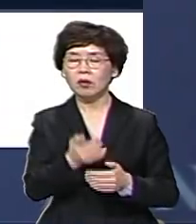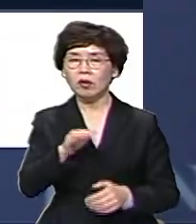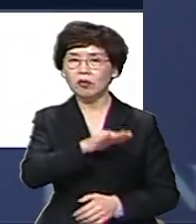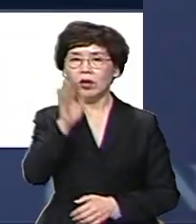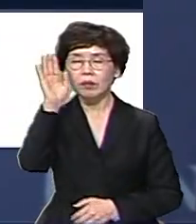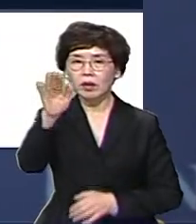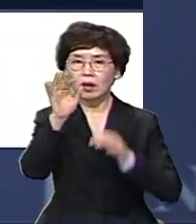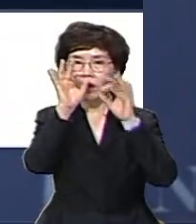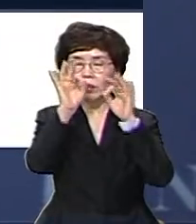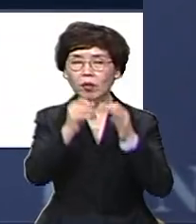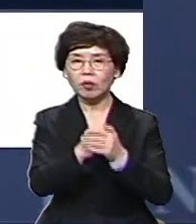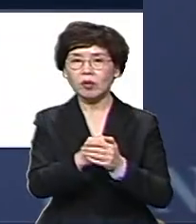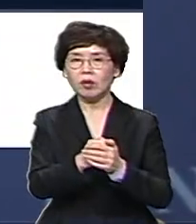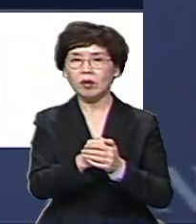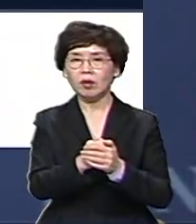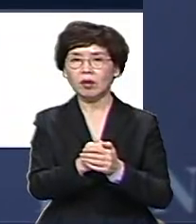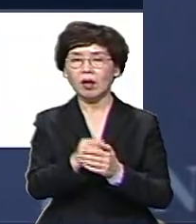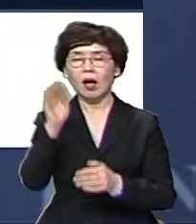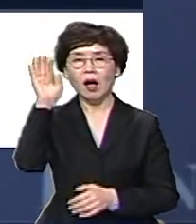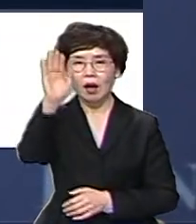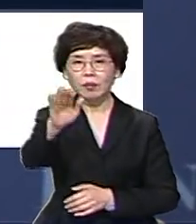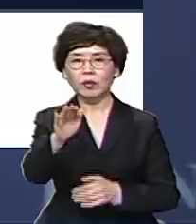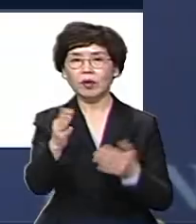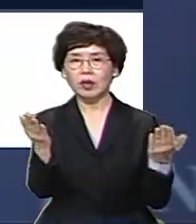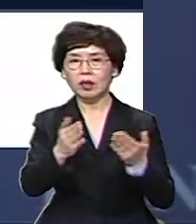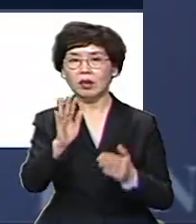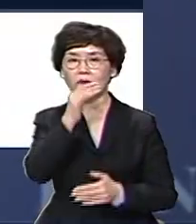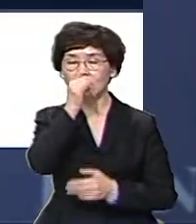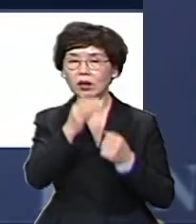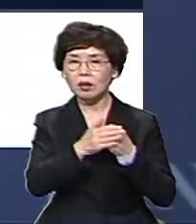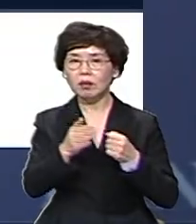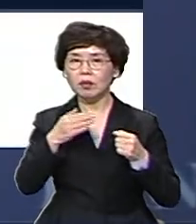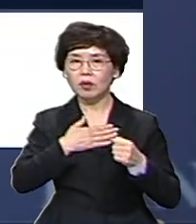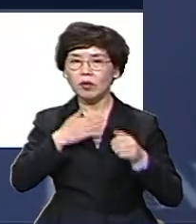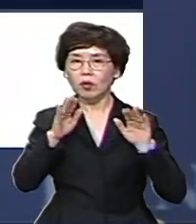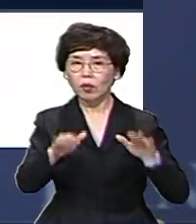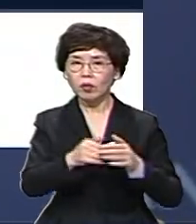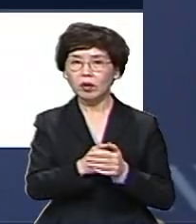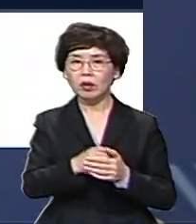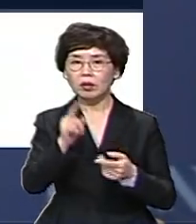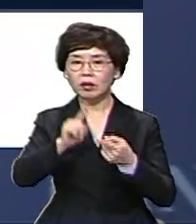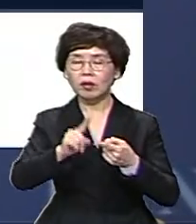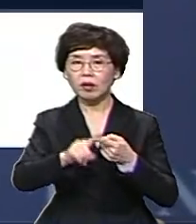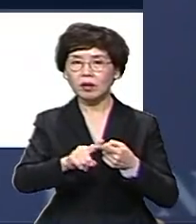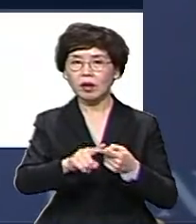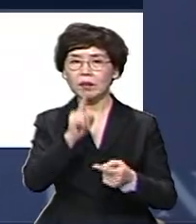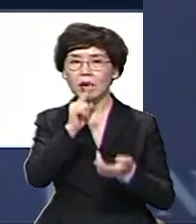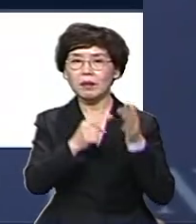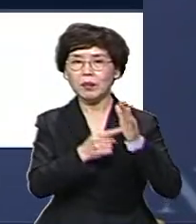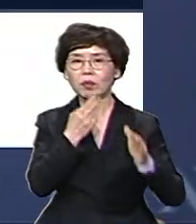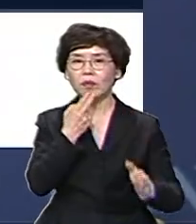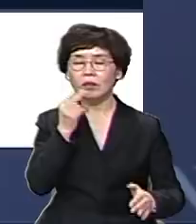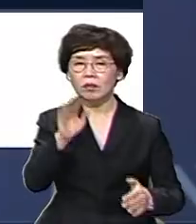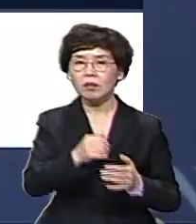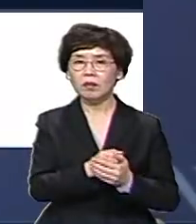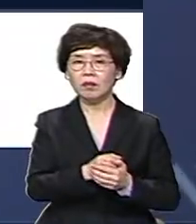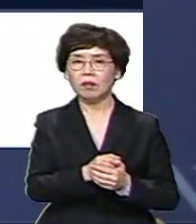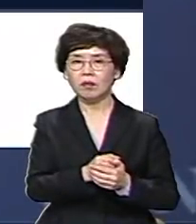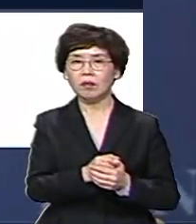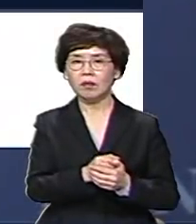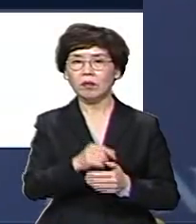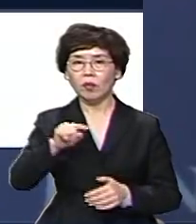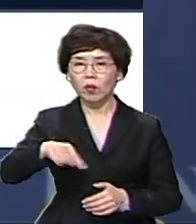있었던 것 아닙니까? 어떤 사람들은 거기에 대해서 얘기를 하고 어떤 분들은 또 부인을 하는데 그렇지만은 우리가 미래를 보는 것은 아주